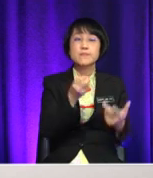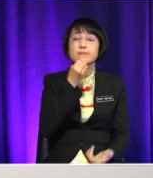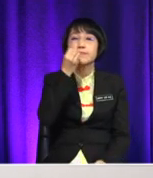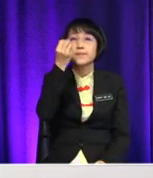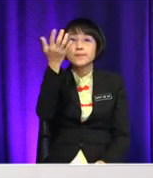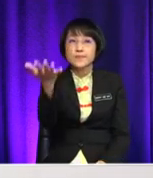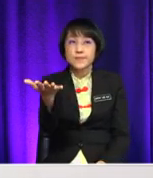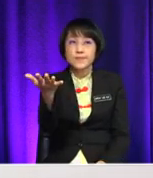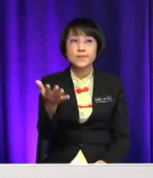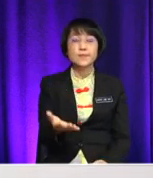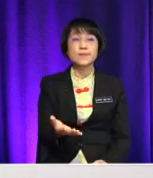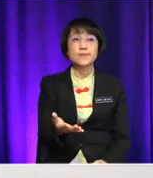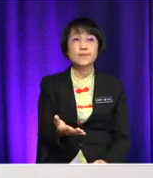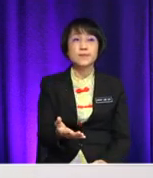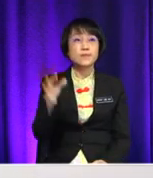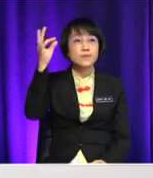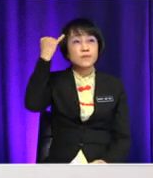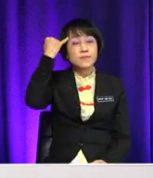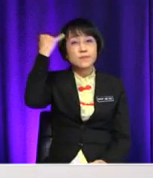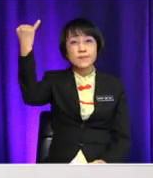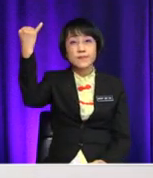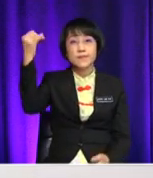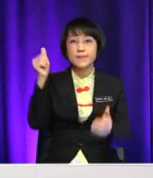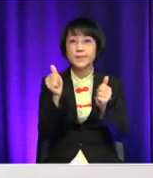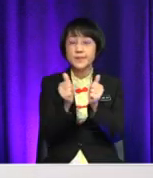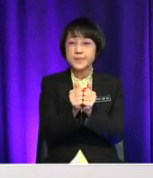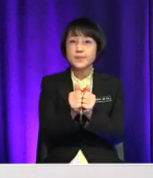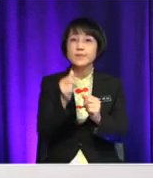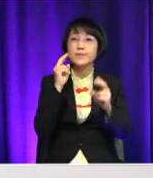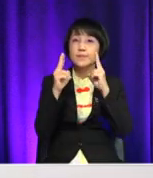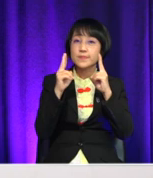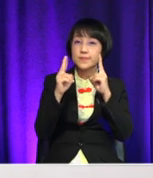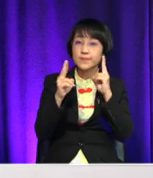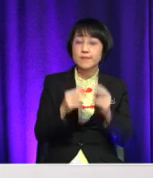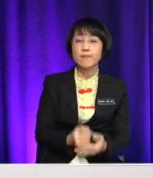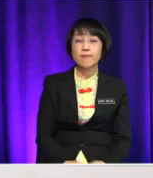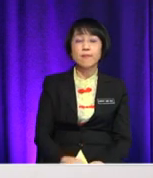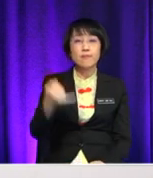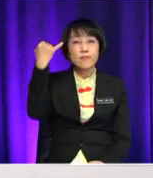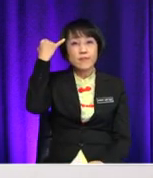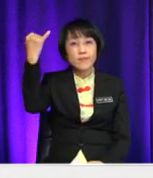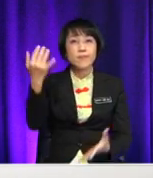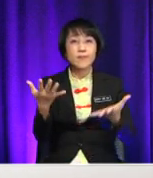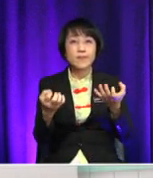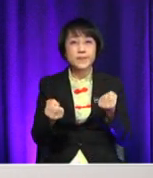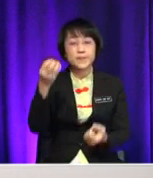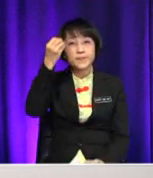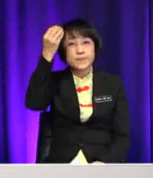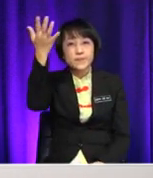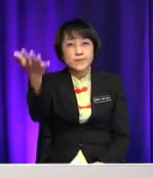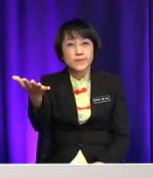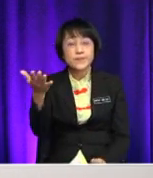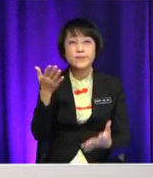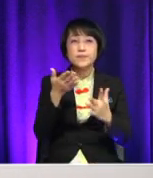mengekspresikan buah pikiran dengan pengucapan maknanya ide yang tidak disampaikan itu disampaikan